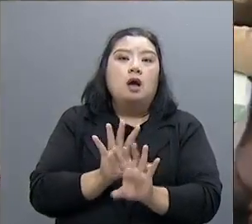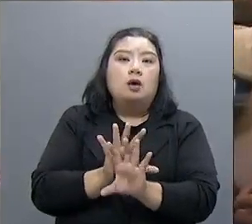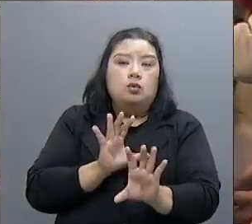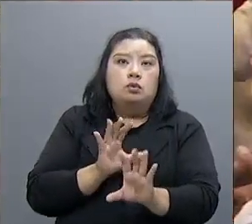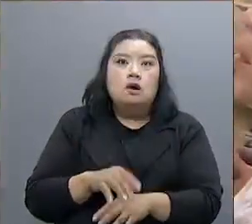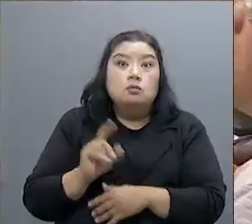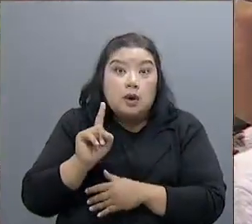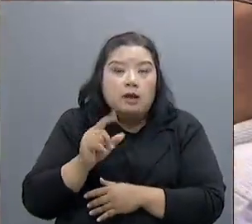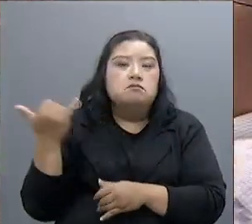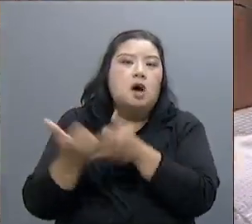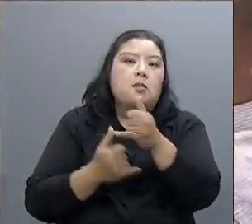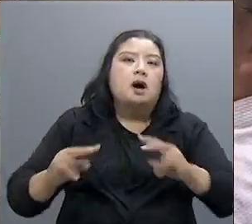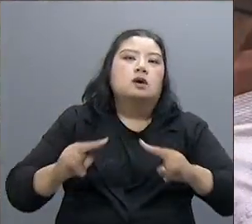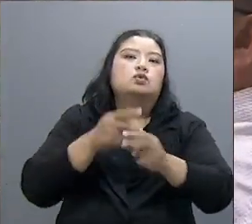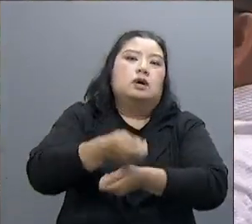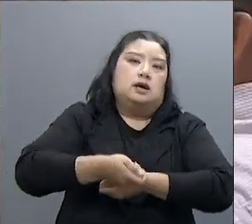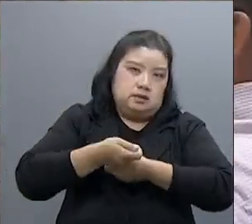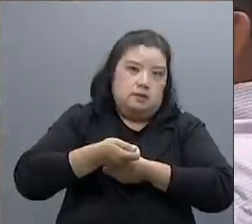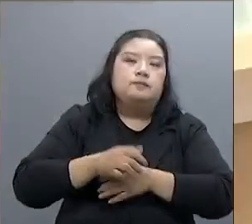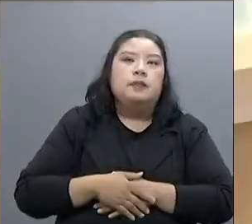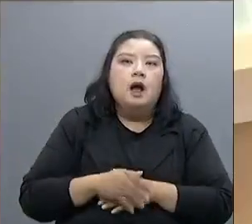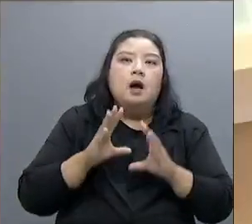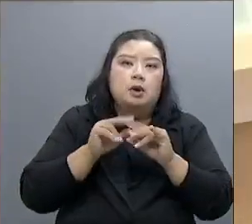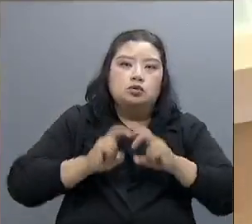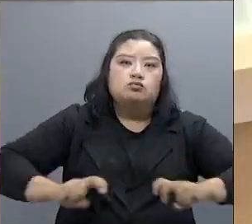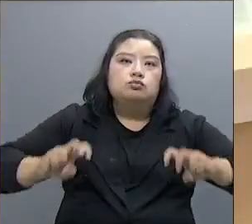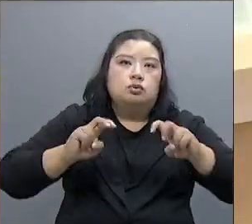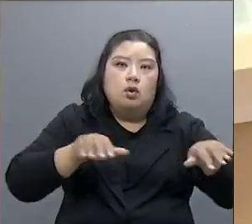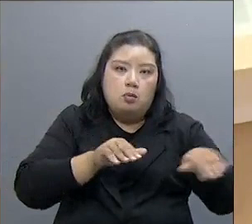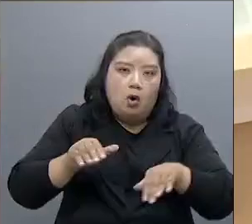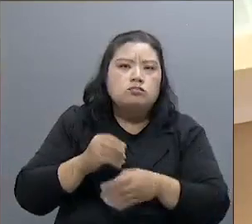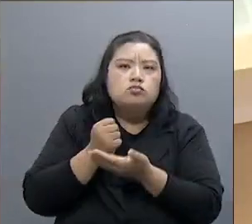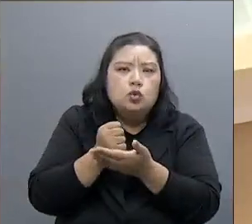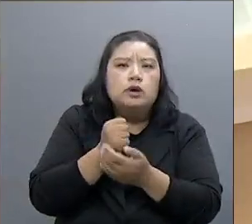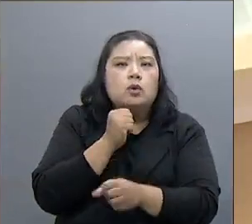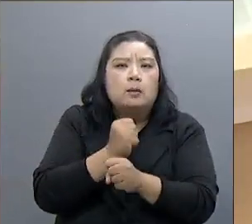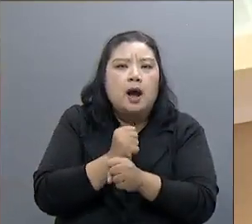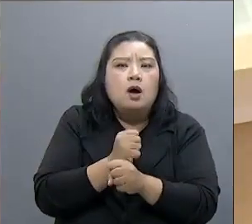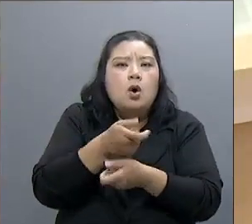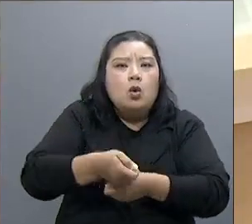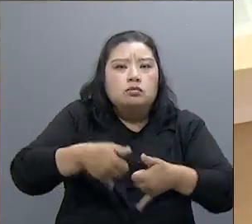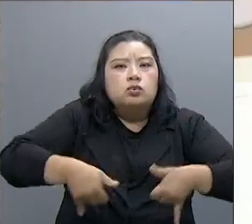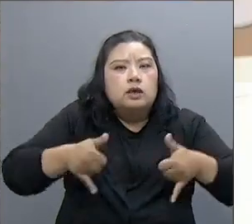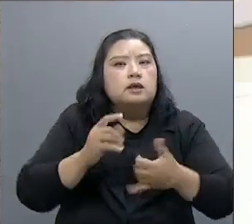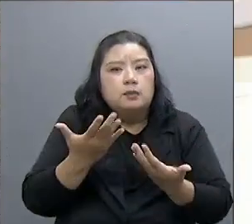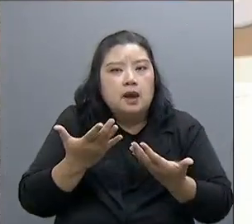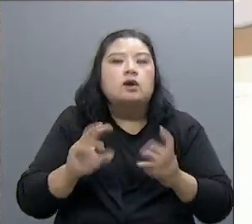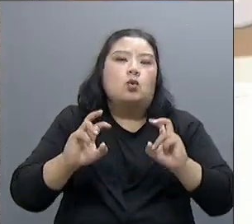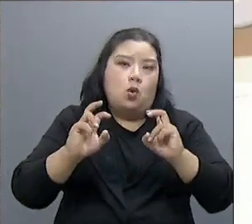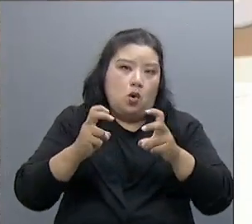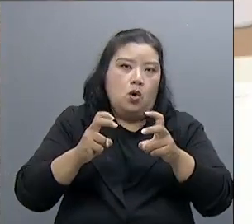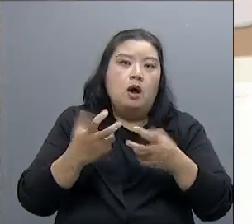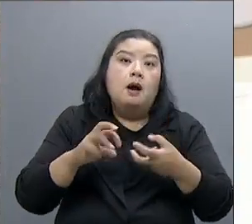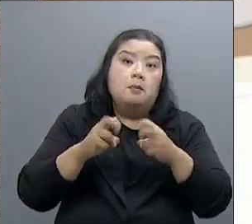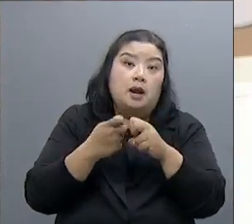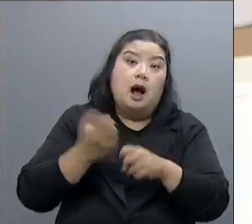งเกษตรและสหกรณ์เพื่อรับฟังงานสัมมนาทำอย่างไรให้รายย่อยยั่งยืนครับพร้อมกับสะท้อนปัญหาที่ผ่านมาที่